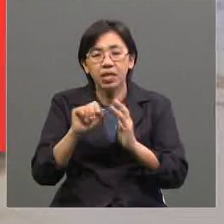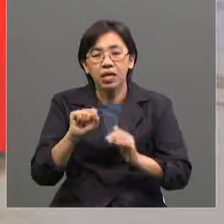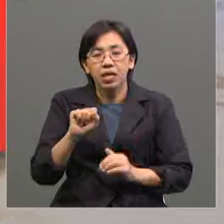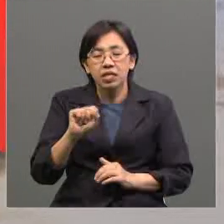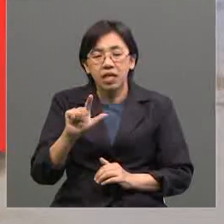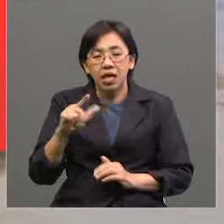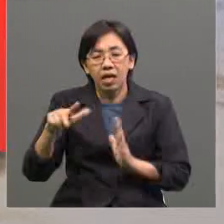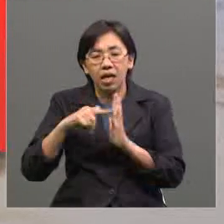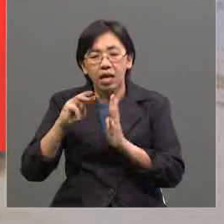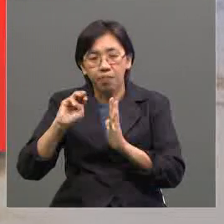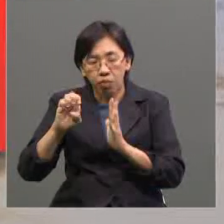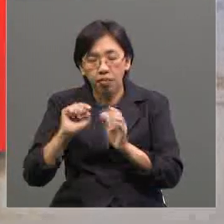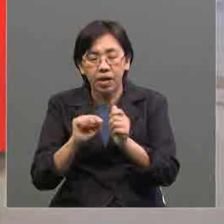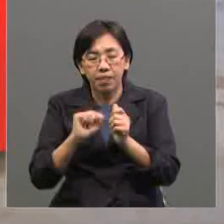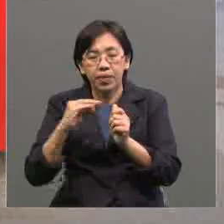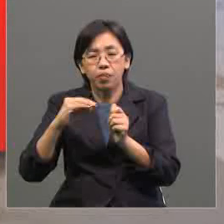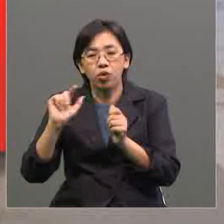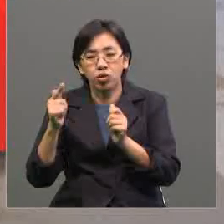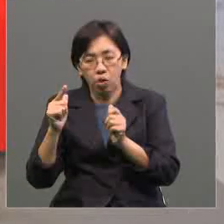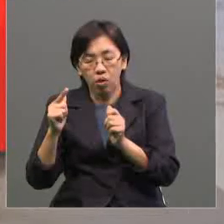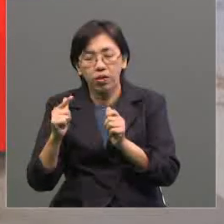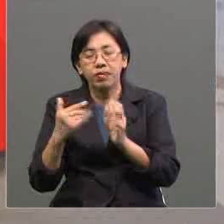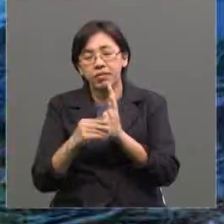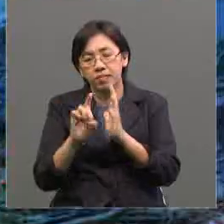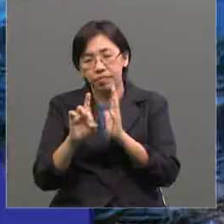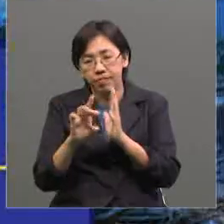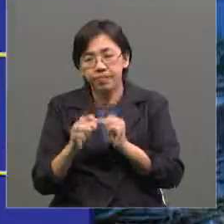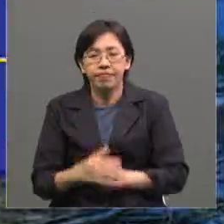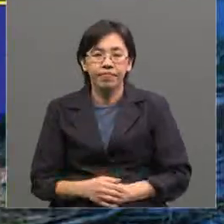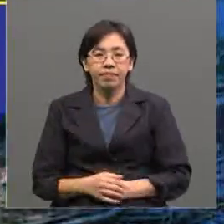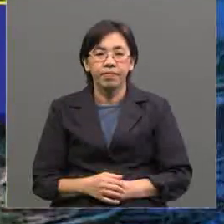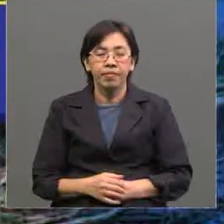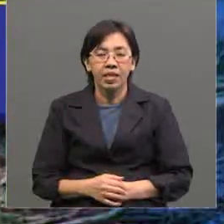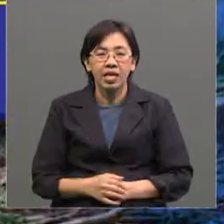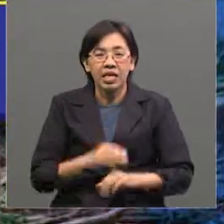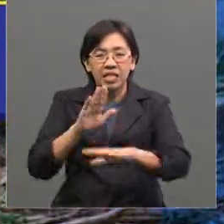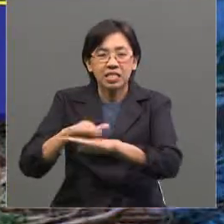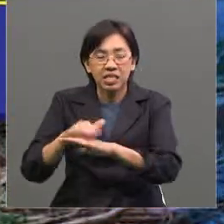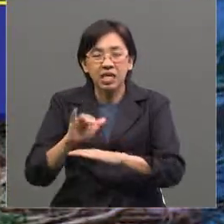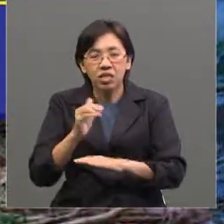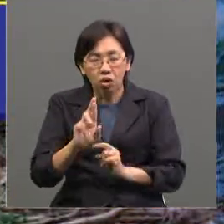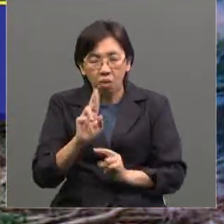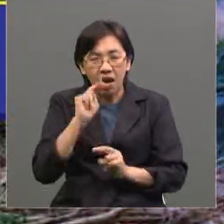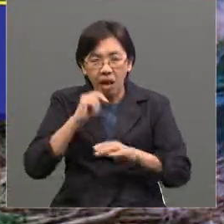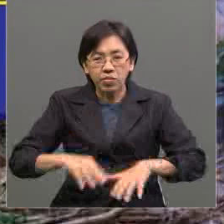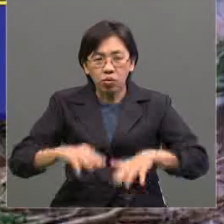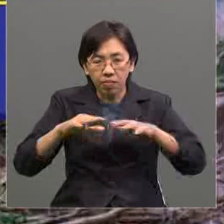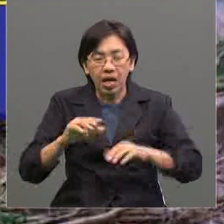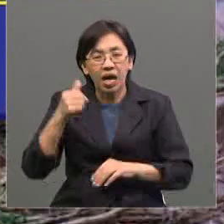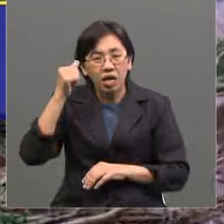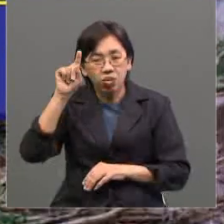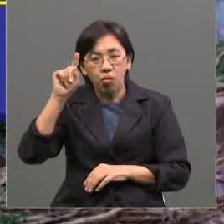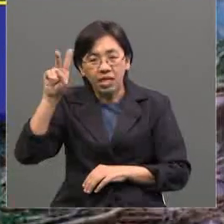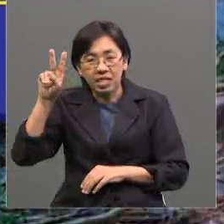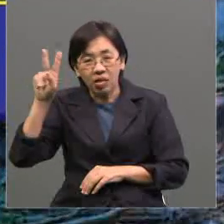อำเภอโพนทองจังหวัดร้อยเอ็ดด้วยครับส่วนพื้นที่เสี่ยงที่ต้องเฝ้าระวังน้ำท่วมฉับพลันและน้ำป่าหลหลากในช่วง 1-3